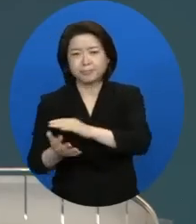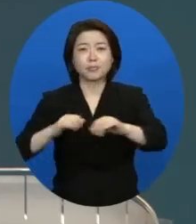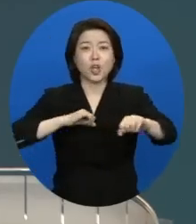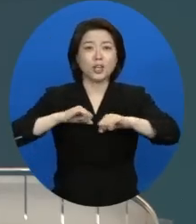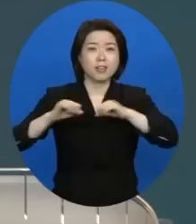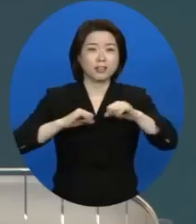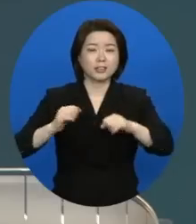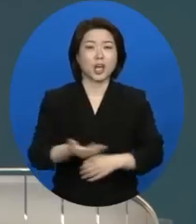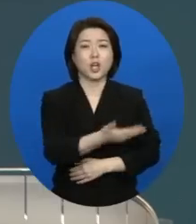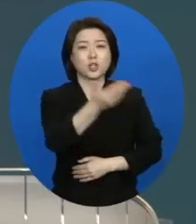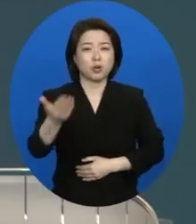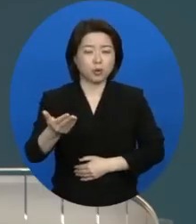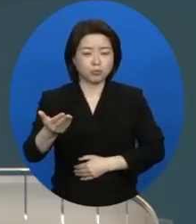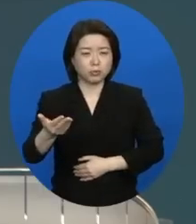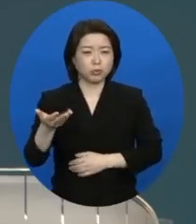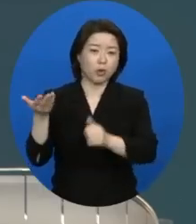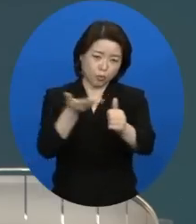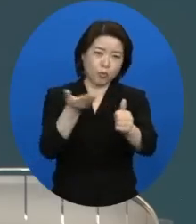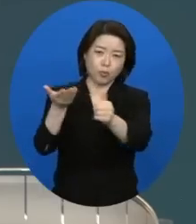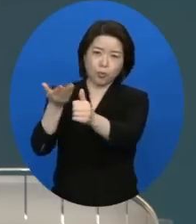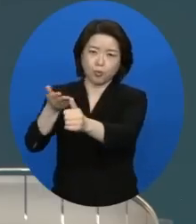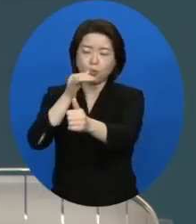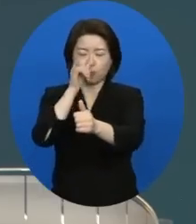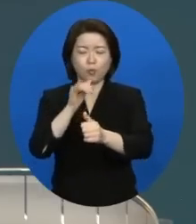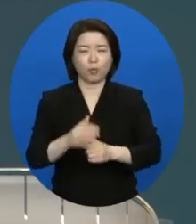역사를 여러분에게도 하실 것이니까.